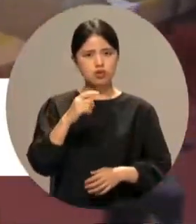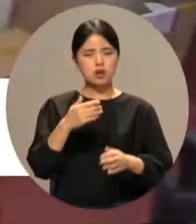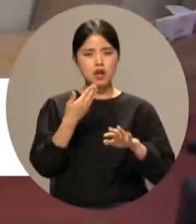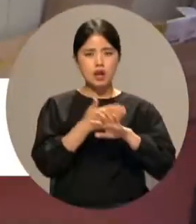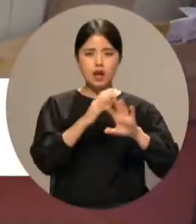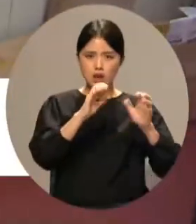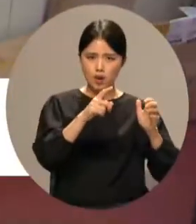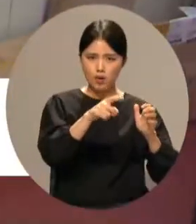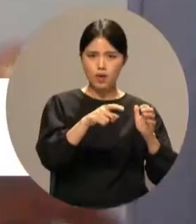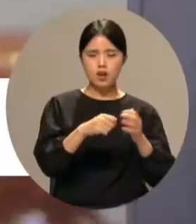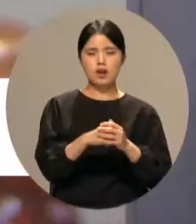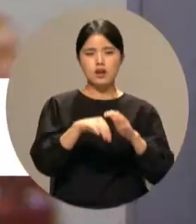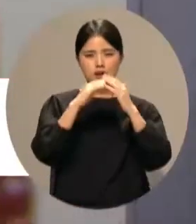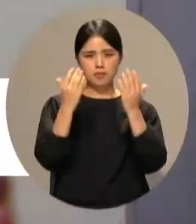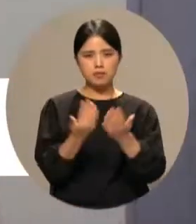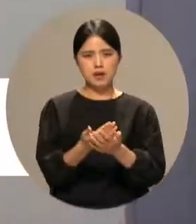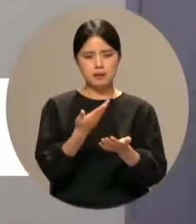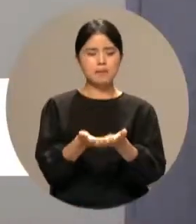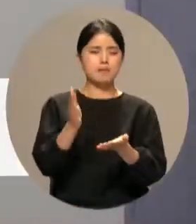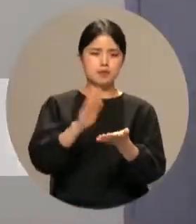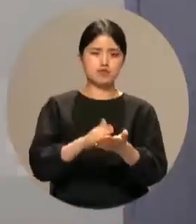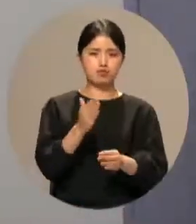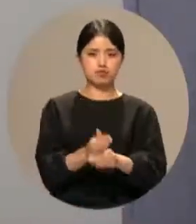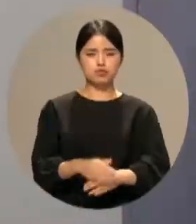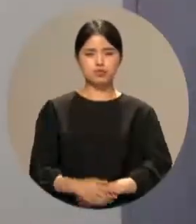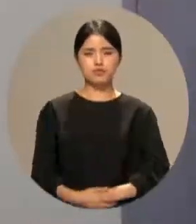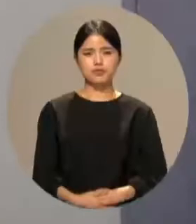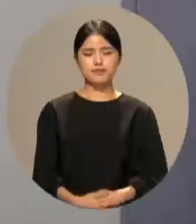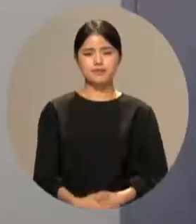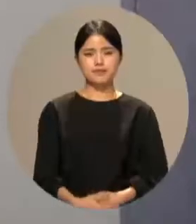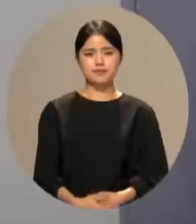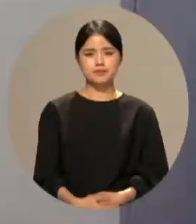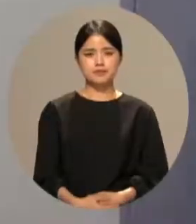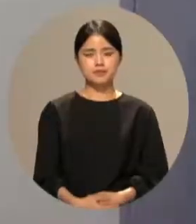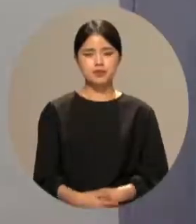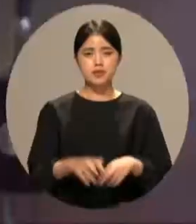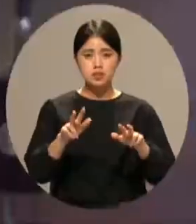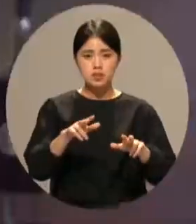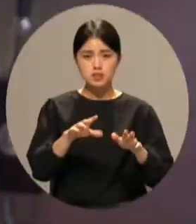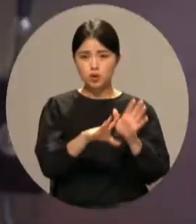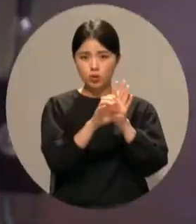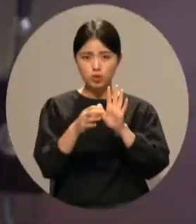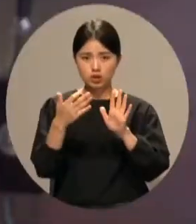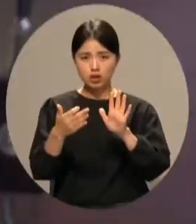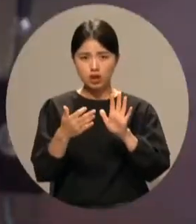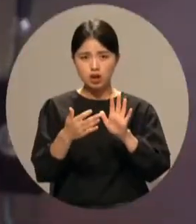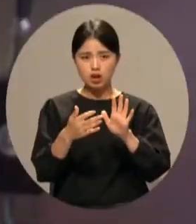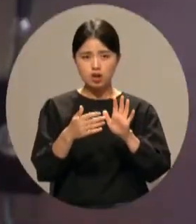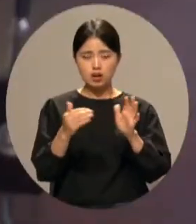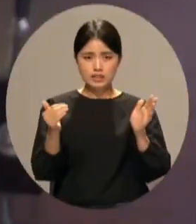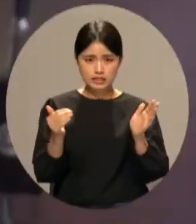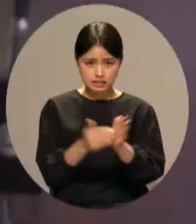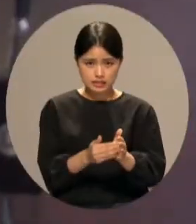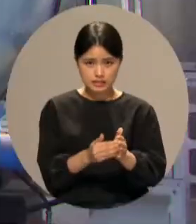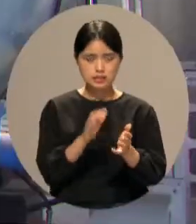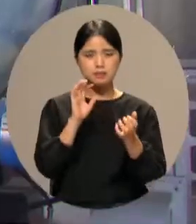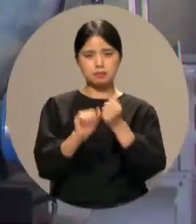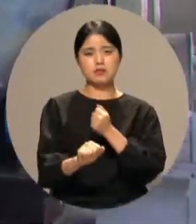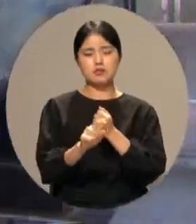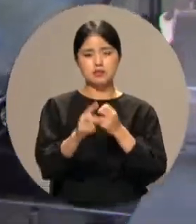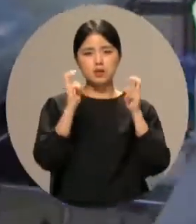지금과는 다르게 빠르게 재편할 수도 있습니다. 이제 겨우 코로나19의 터널을 빠져나온 도내